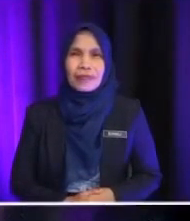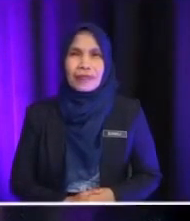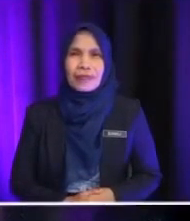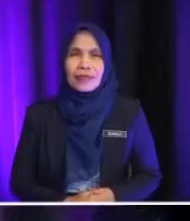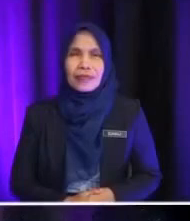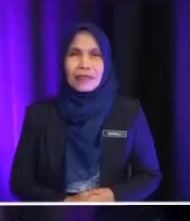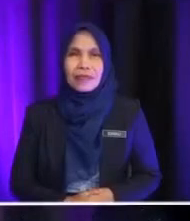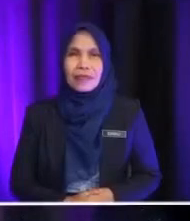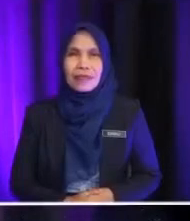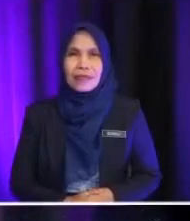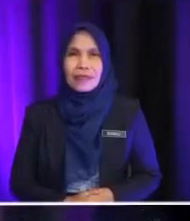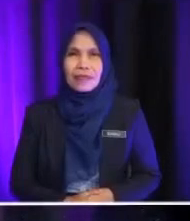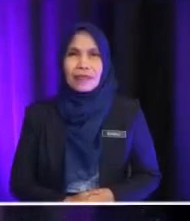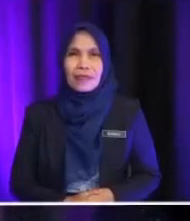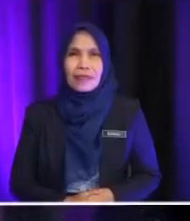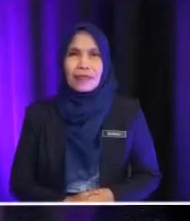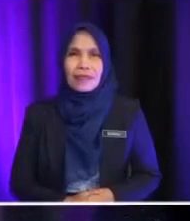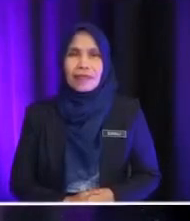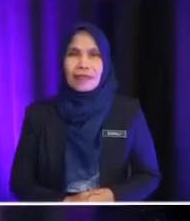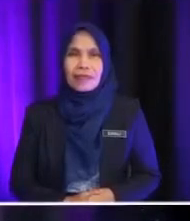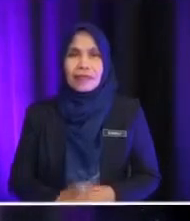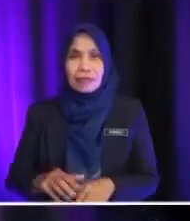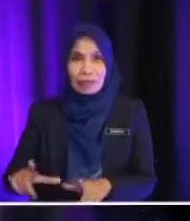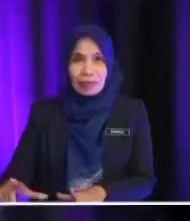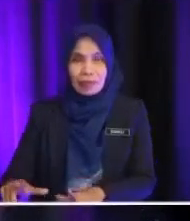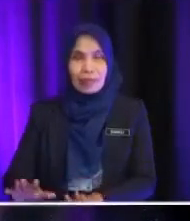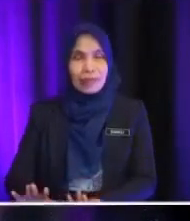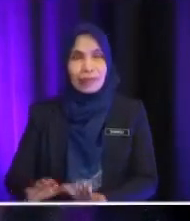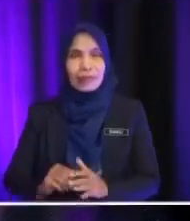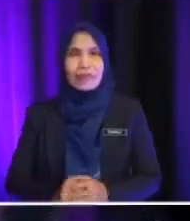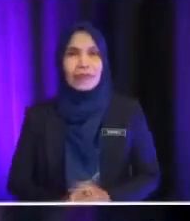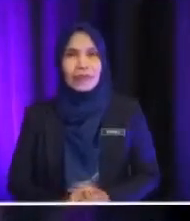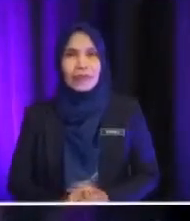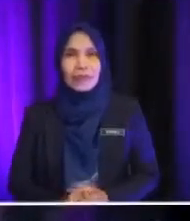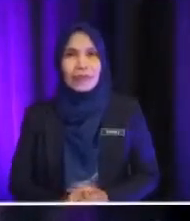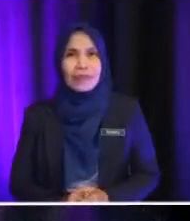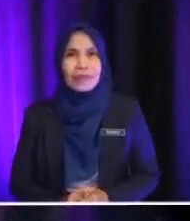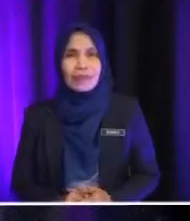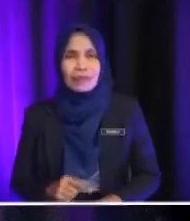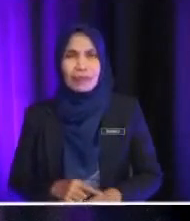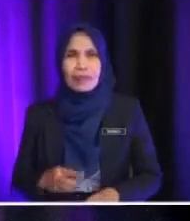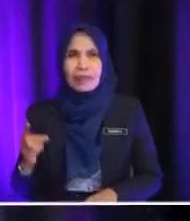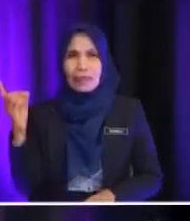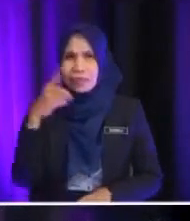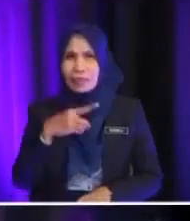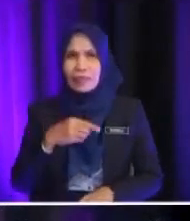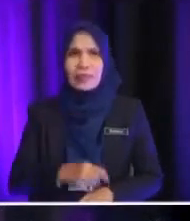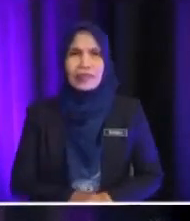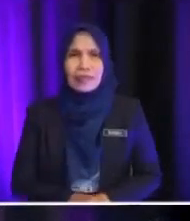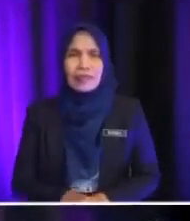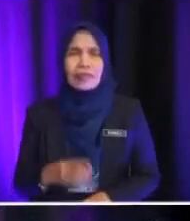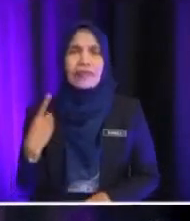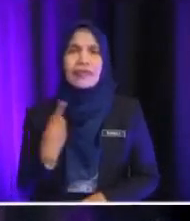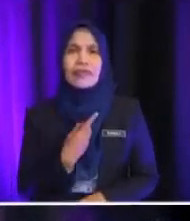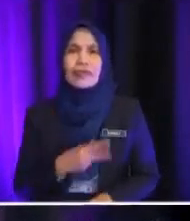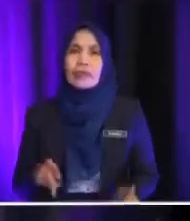Okey, kita mungkin boleh tinggalkan dulu bahan kisah dalam tu cikgu. Ni seterusnya cikgu yang ada depan Ria ni. Ha, kita perlukan apa cikgu? Okey,